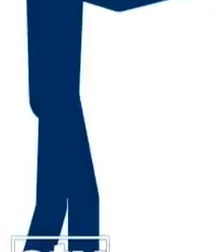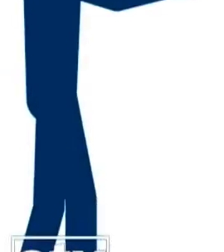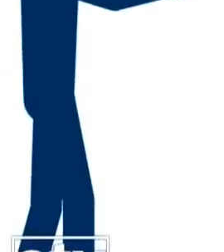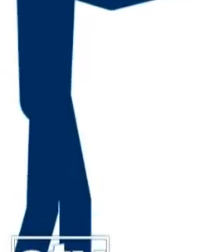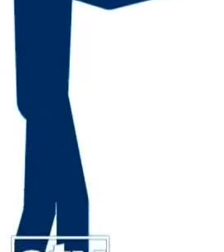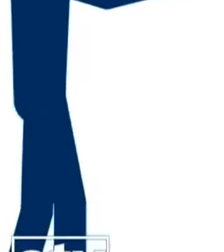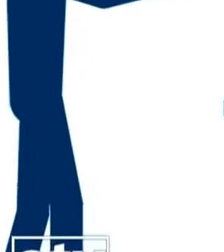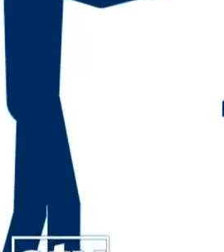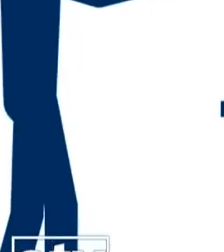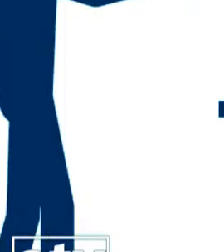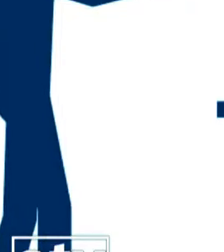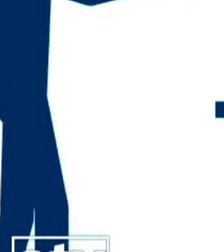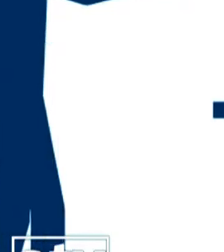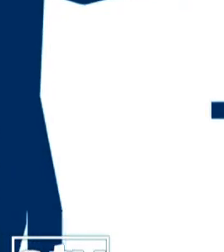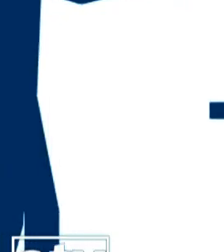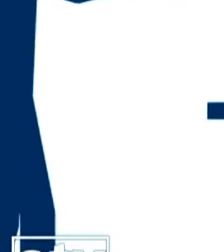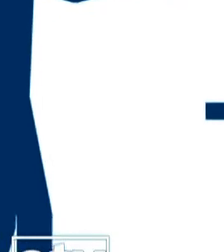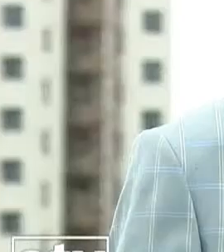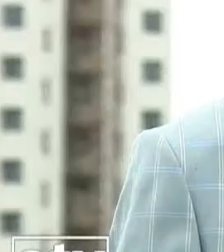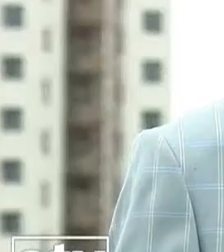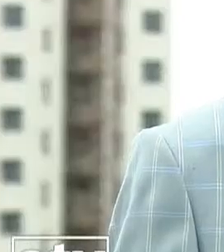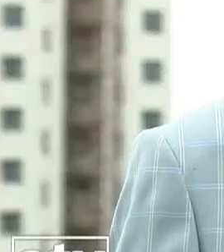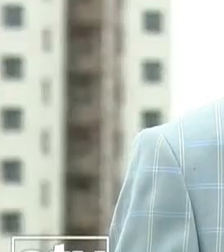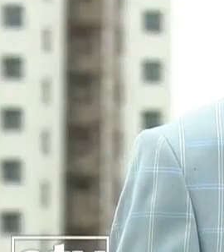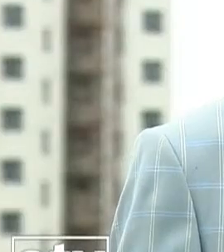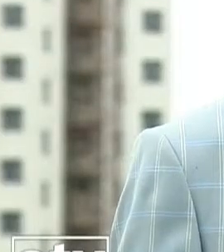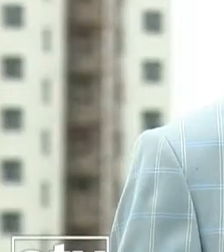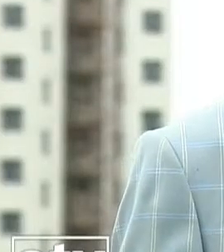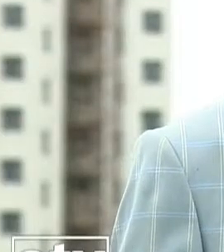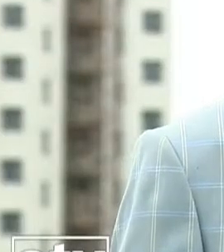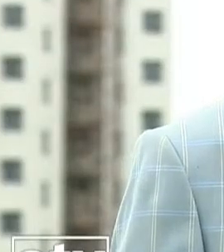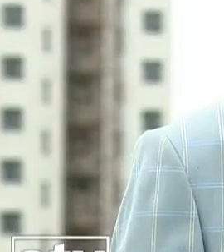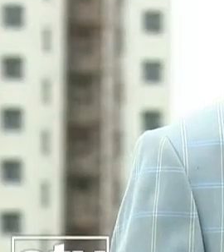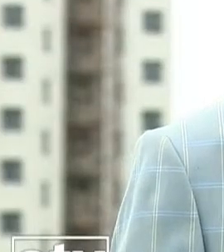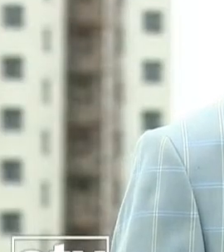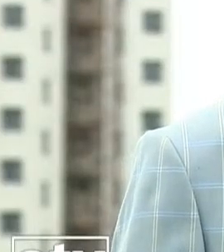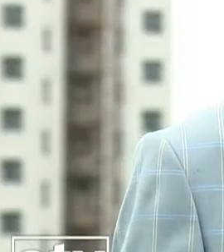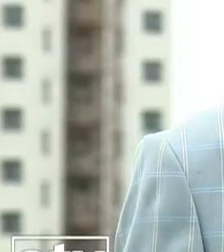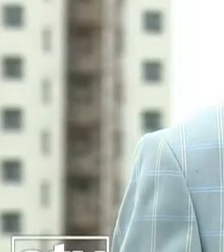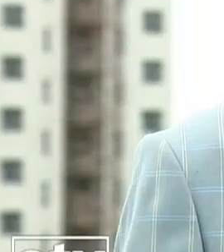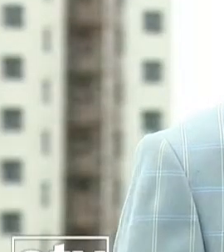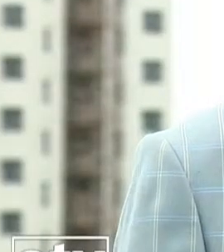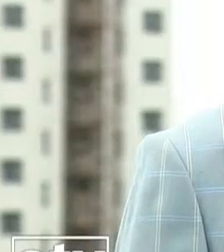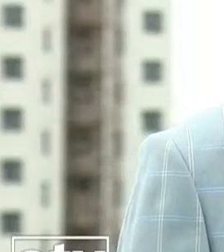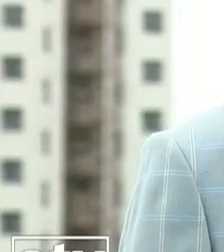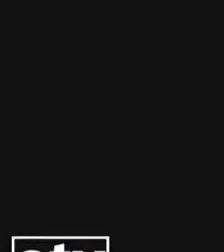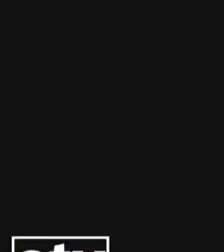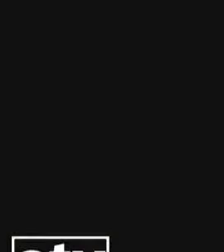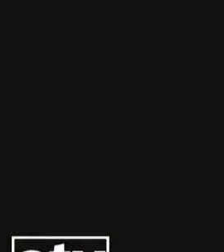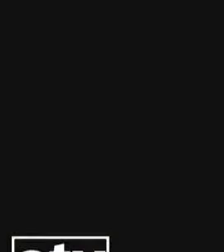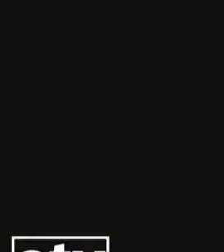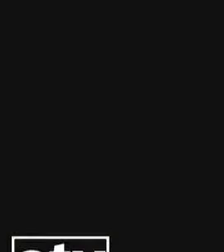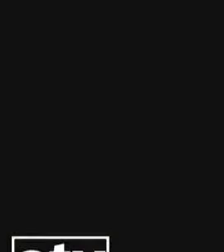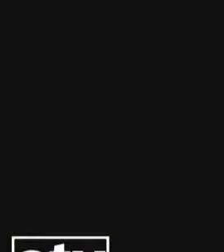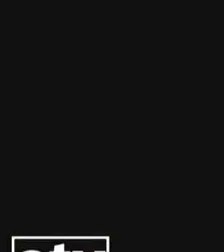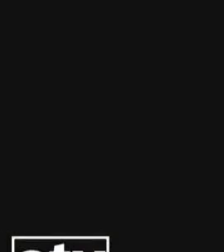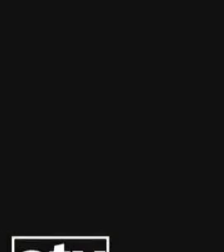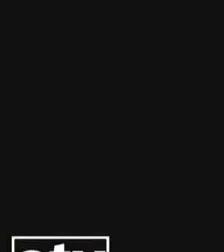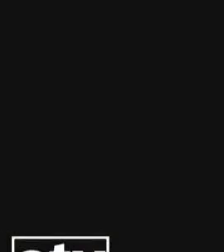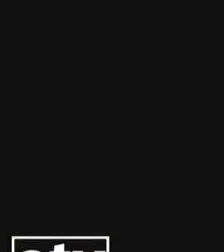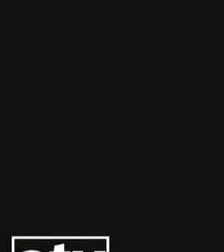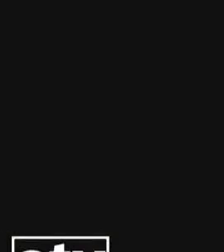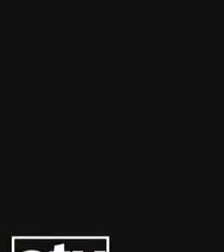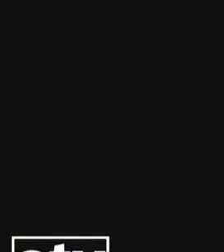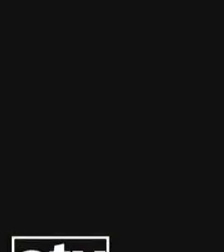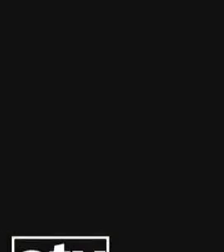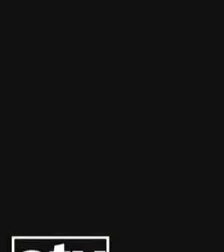إلالي نظام كالفوغان شهاد دادكا gurigaaga oo aad joogto waxay la macna tahay in aad naf badbaadisay.